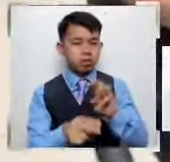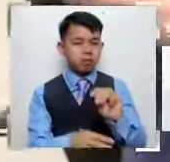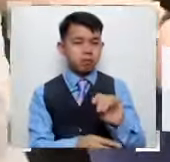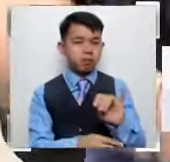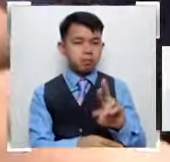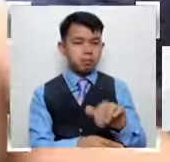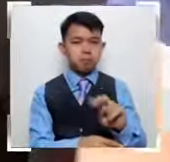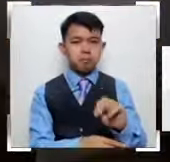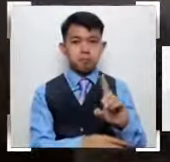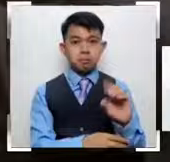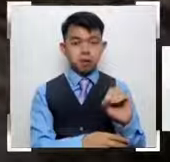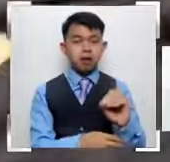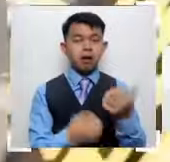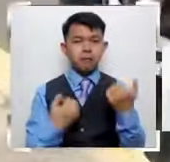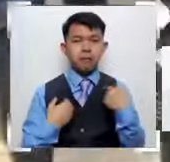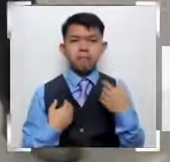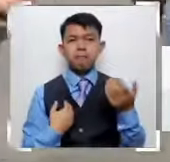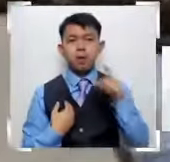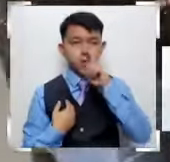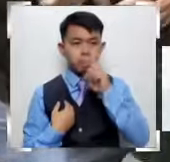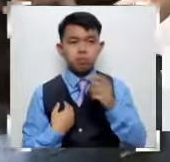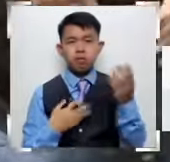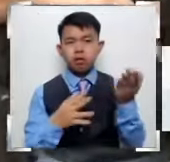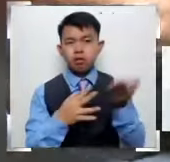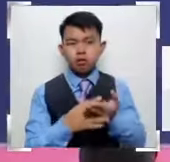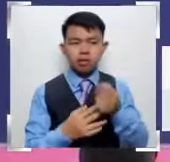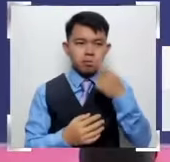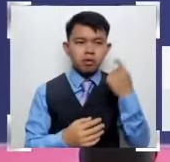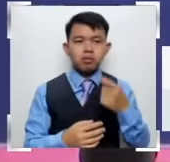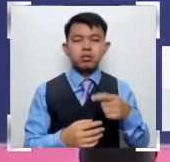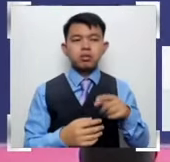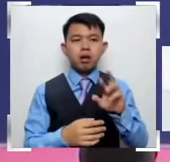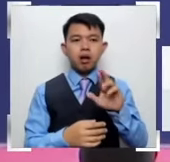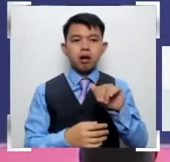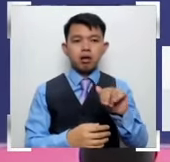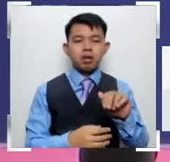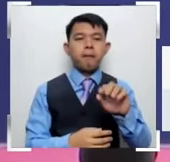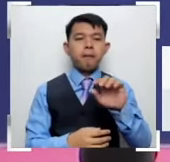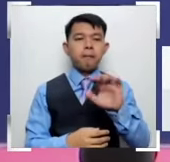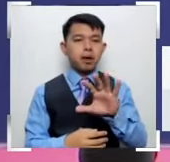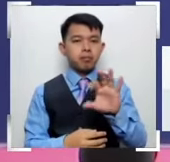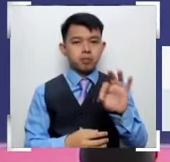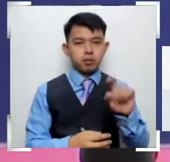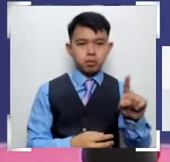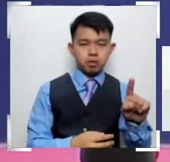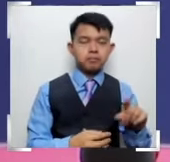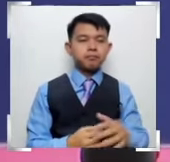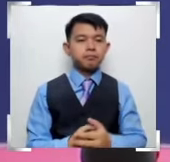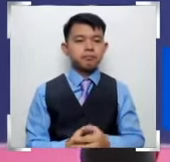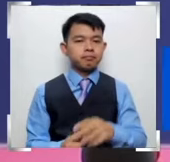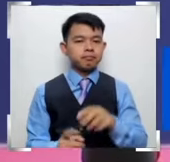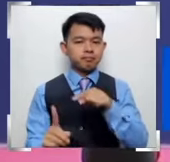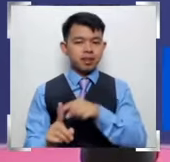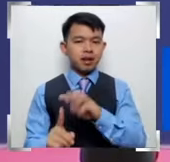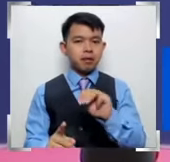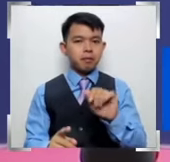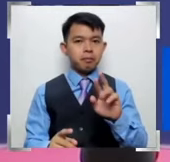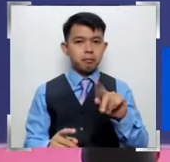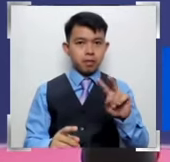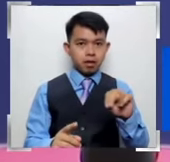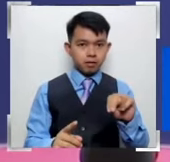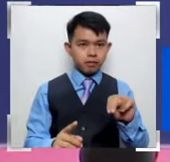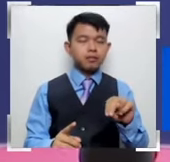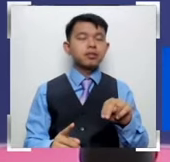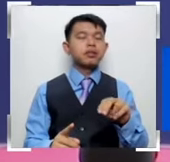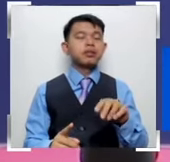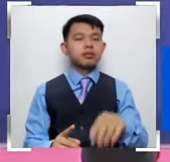ng kaso dahil sa paglabag sa RA 10591. Marvin Miranda, upon the instruction of a